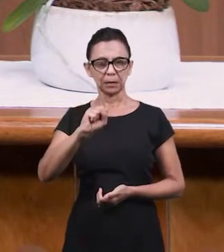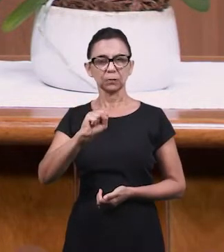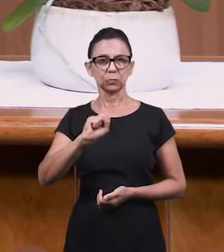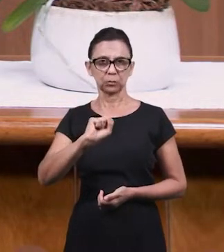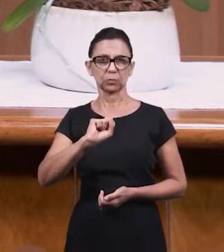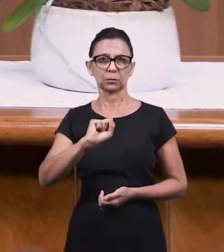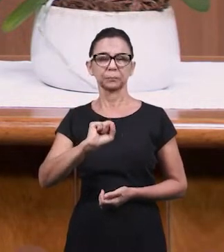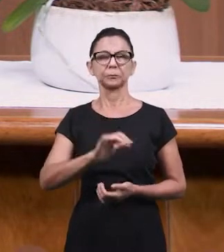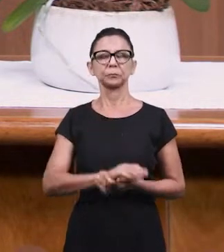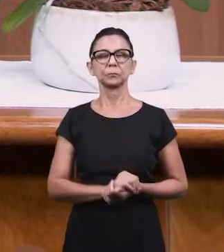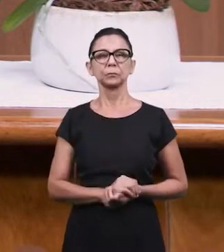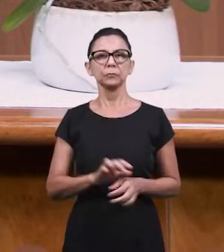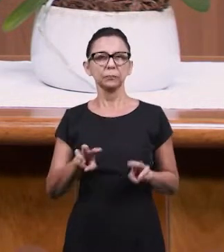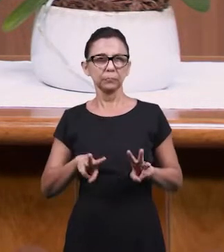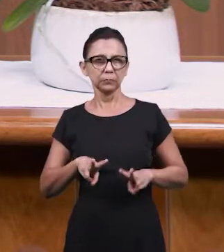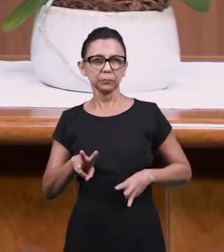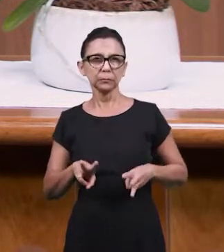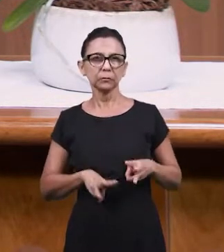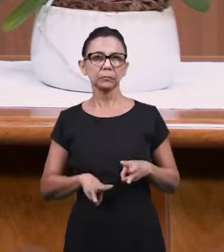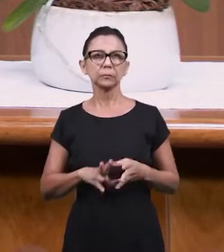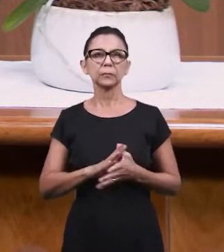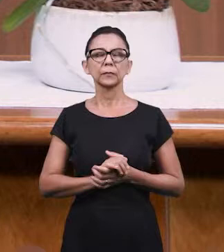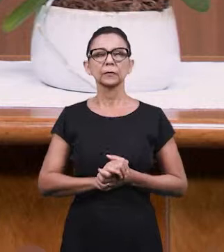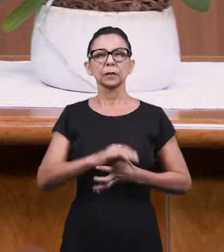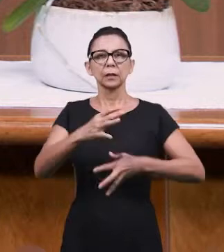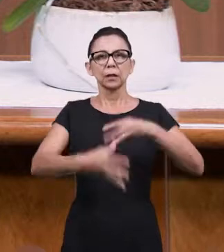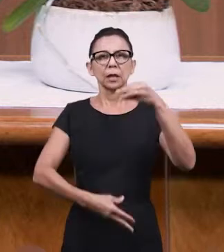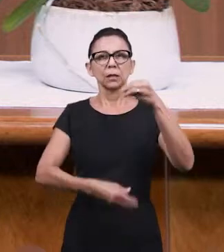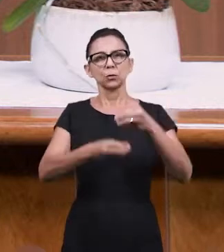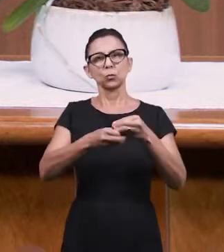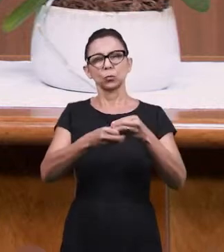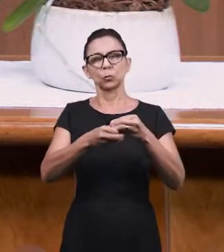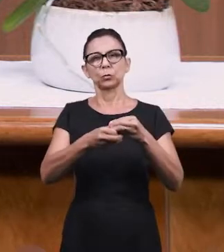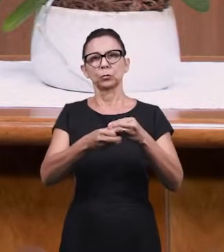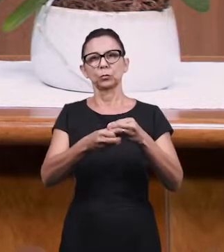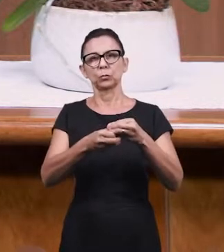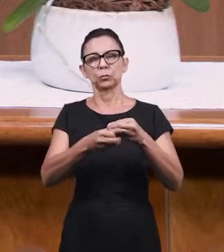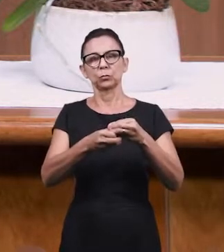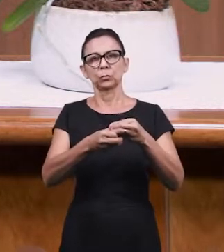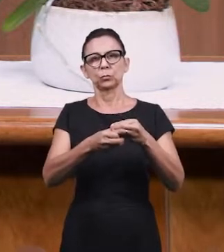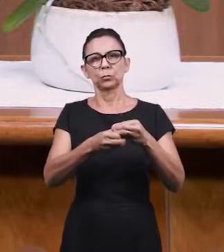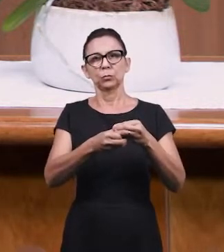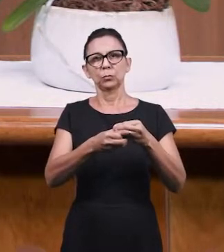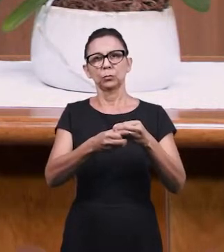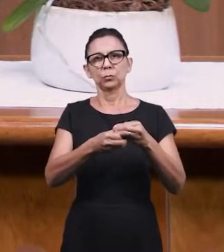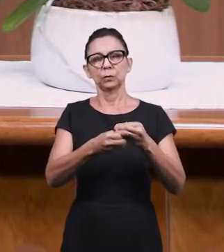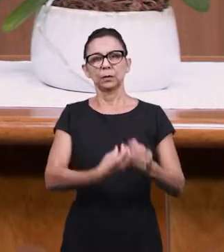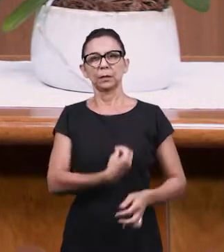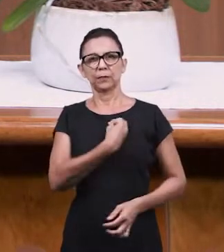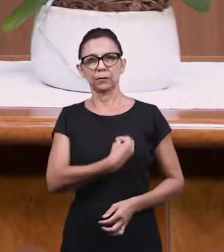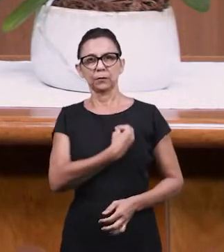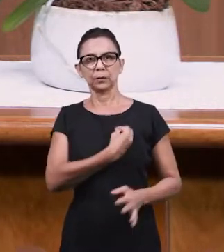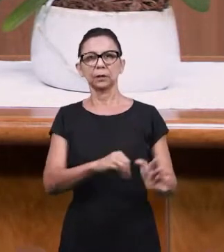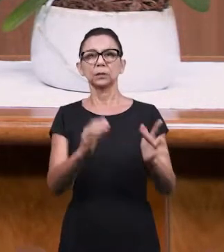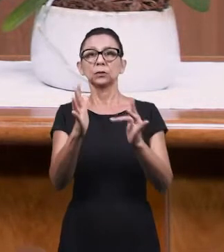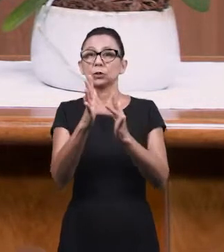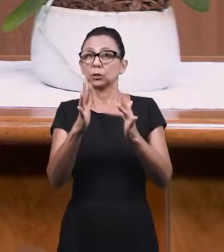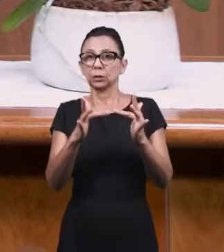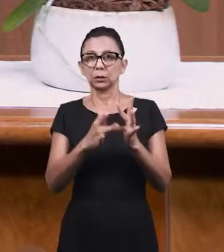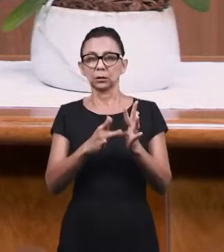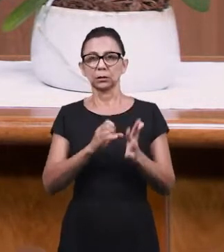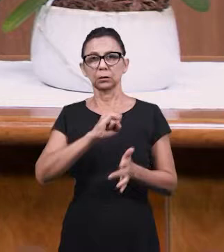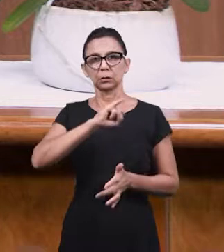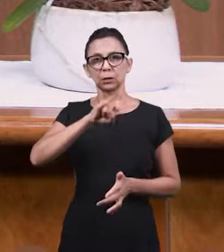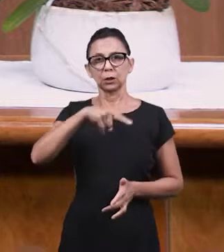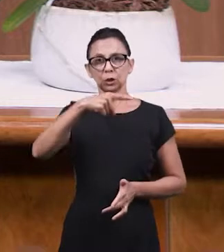Il a fait une synthèse de la biographie de Jésus, donc l'année